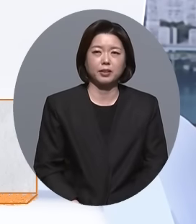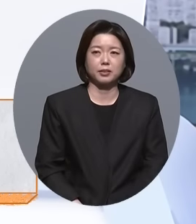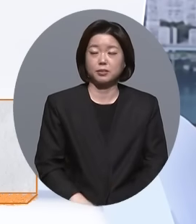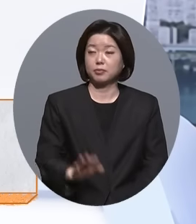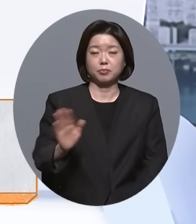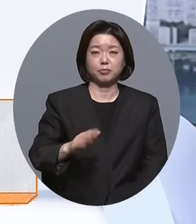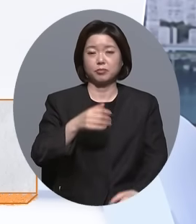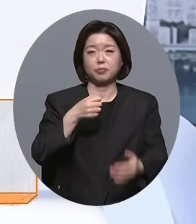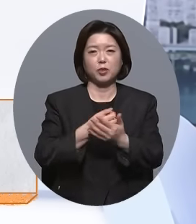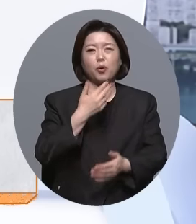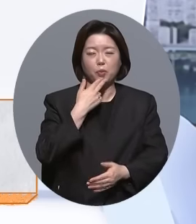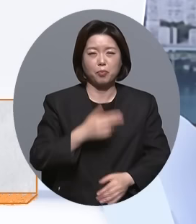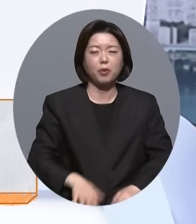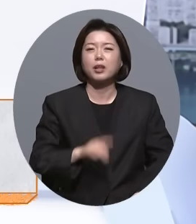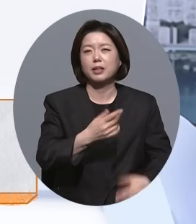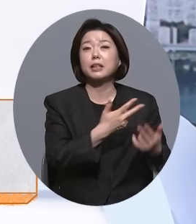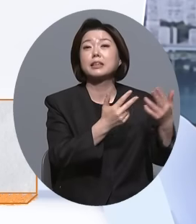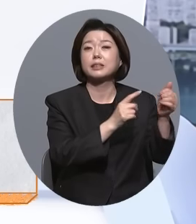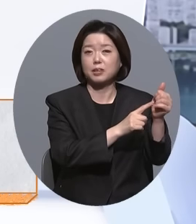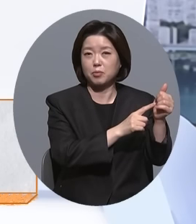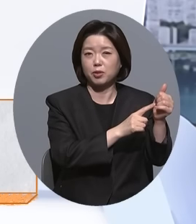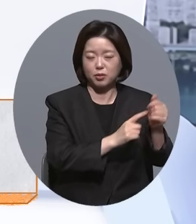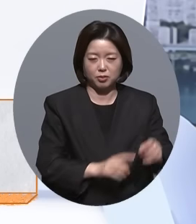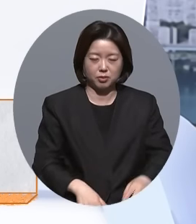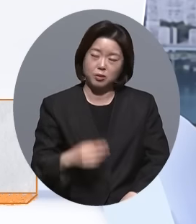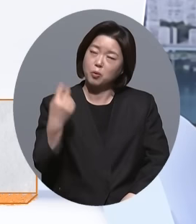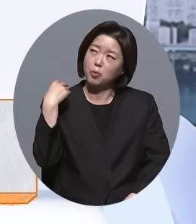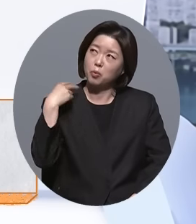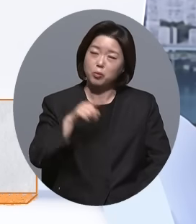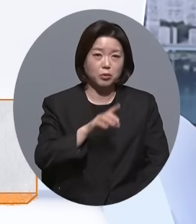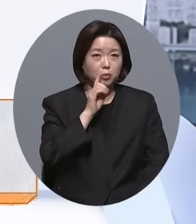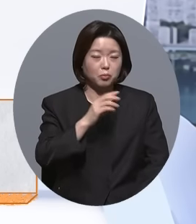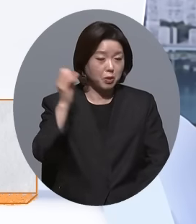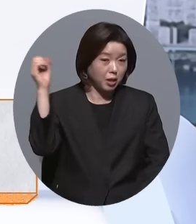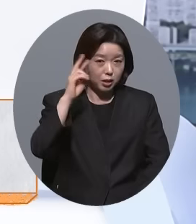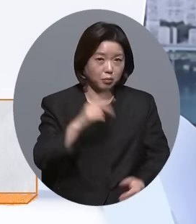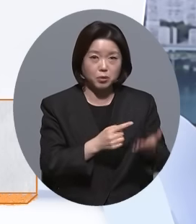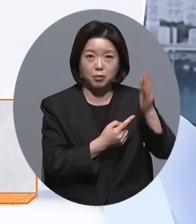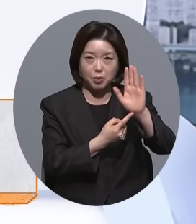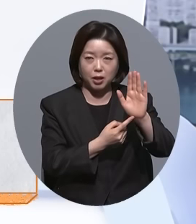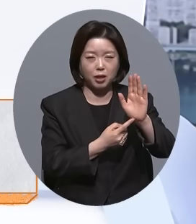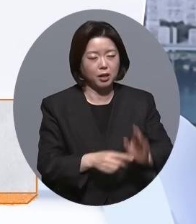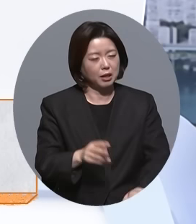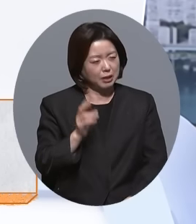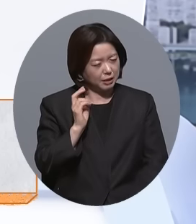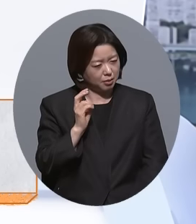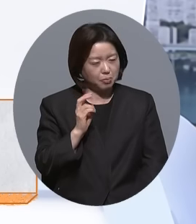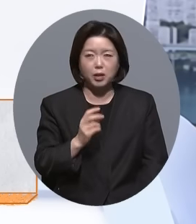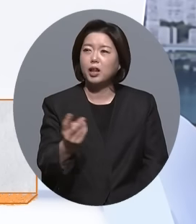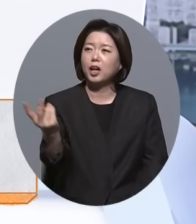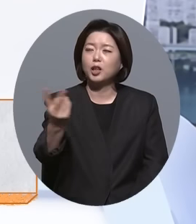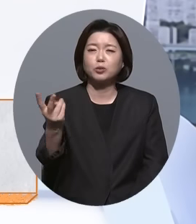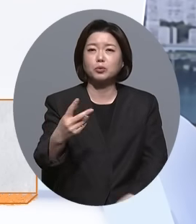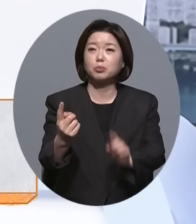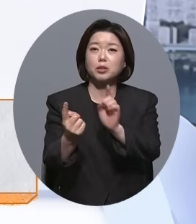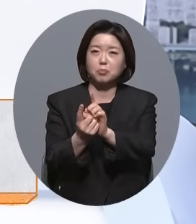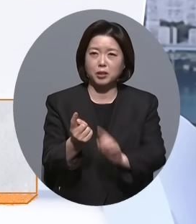아니요. 잡히지 않았고요. 그거 이재명 대표가 엊그제 그 얘기를 갑자기 도발적으로 하신 것은 아마 그 두 분의